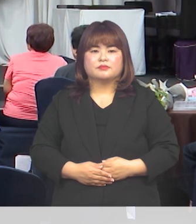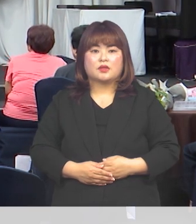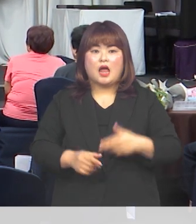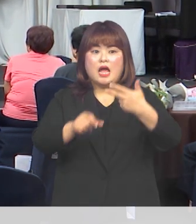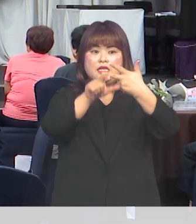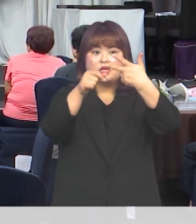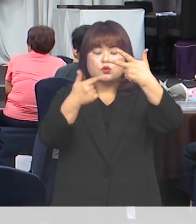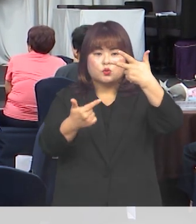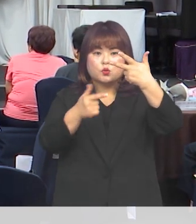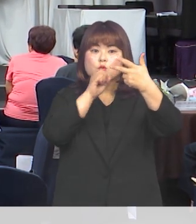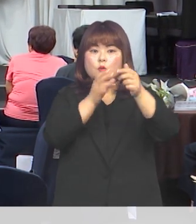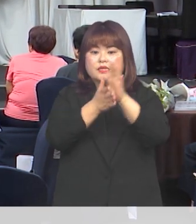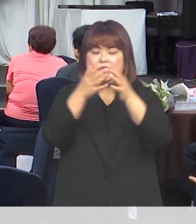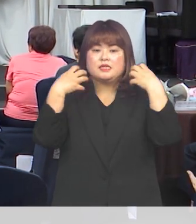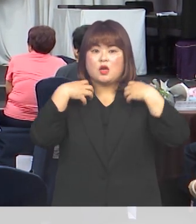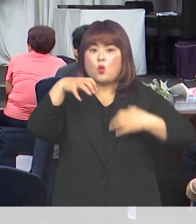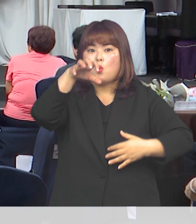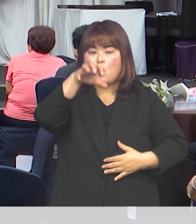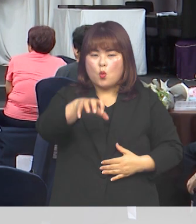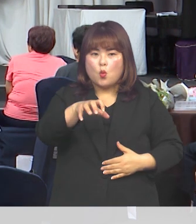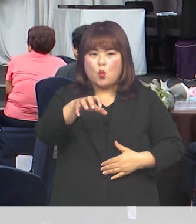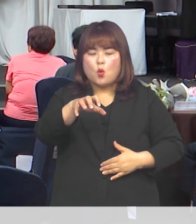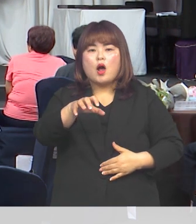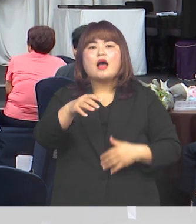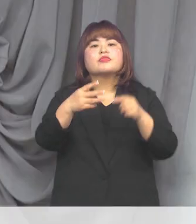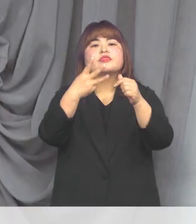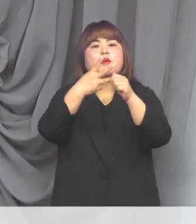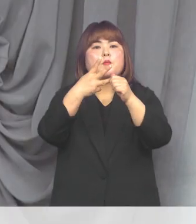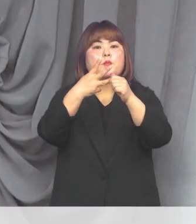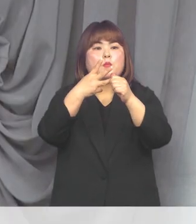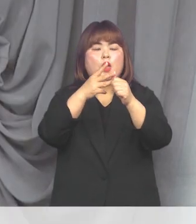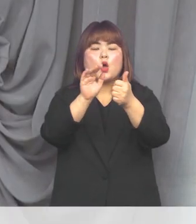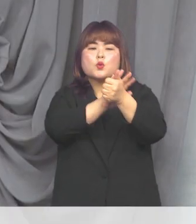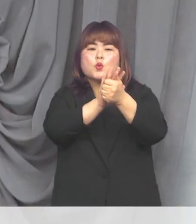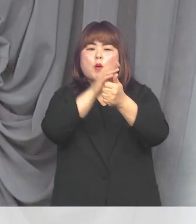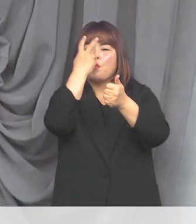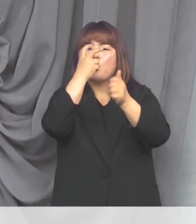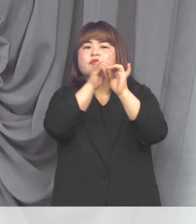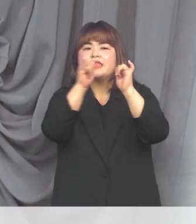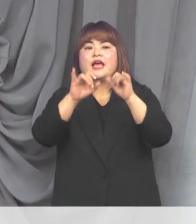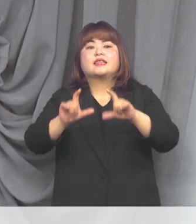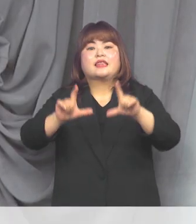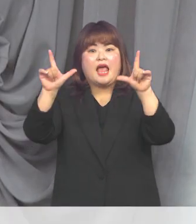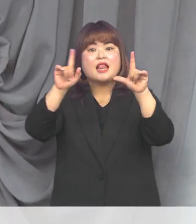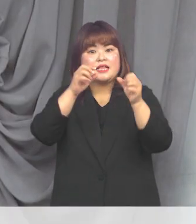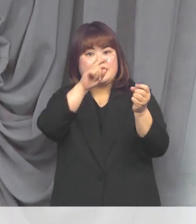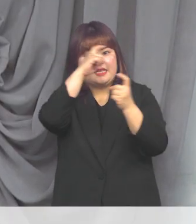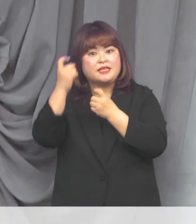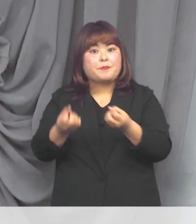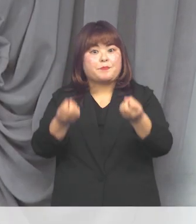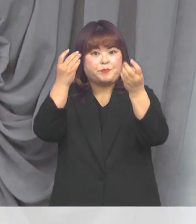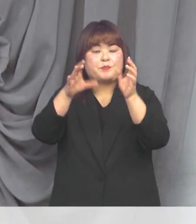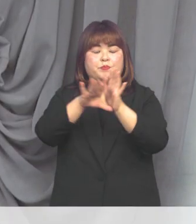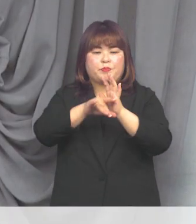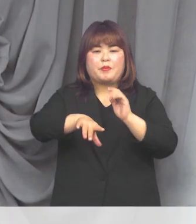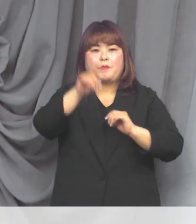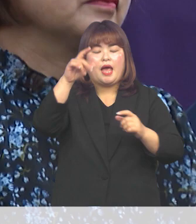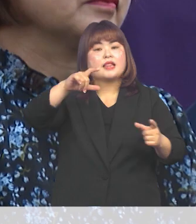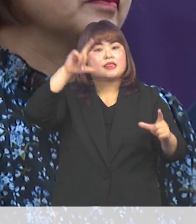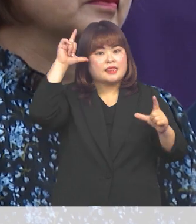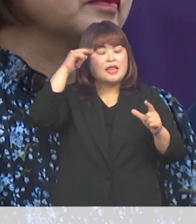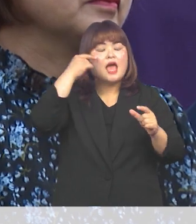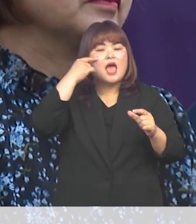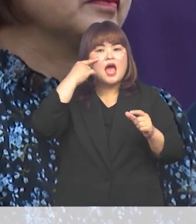6일 시청 컨벤션홀에서 제3회 요양보호사의 날 기념 행사가 열렸습니다. 식은 개회 선언과 표창